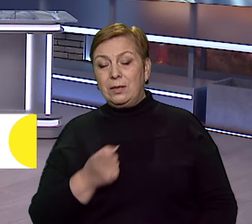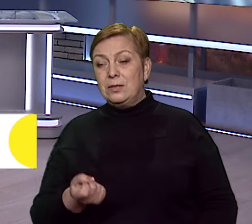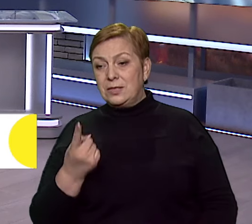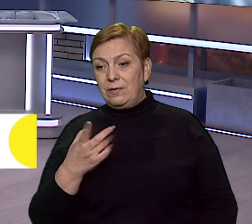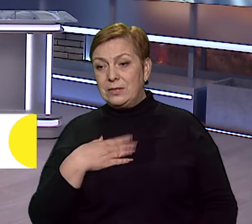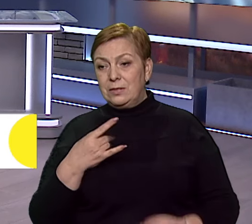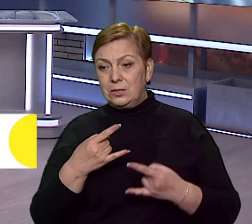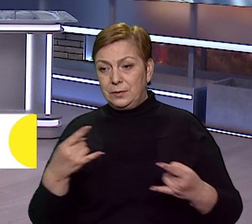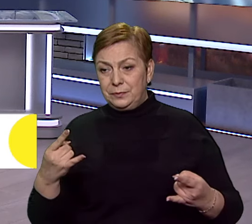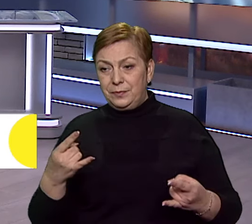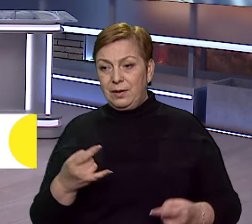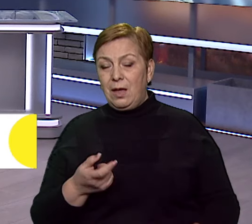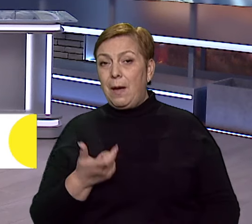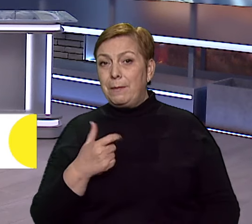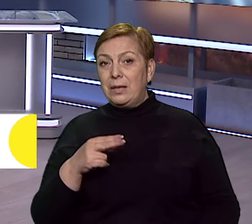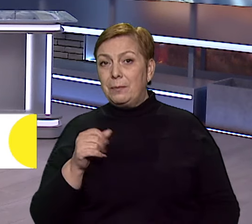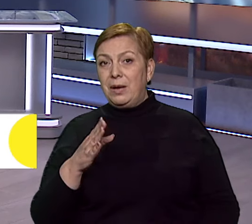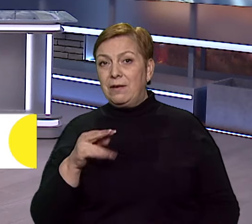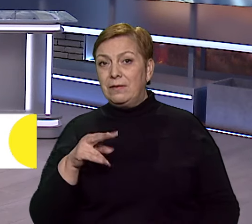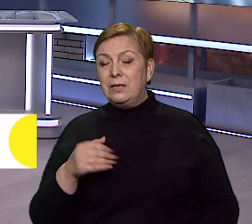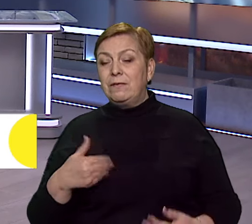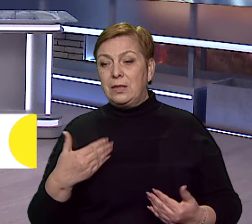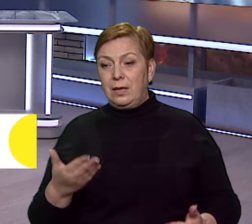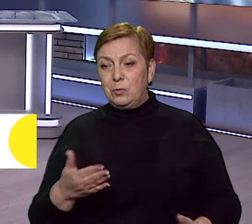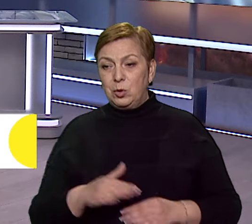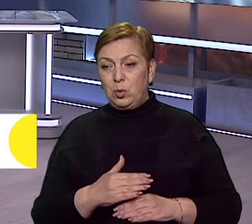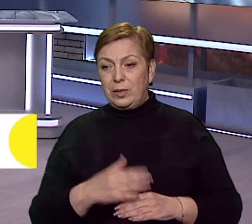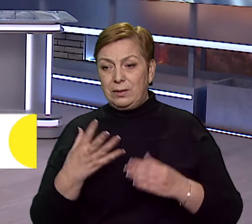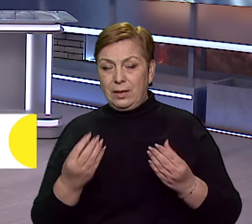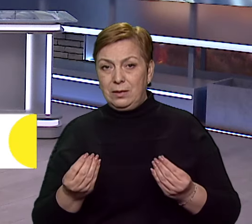наших екранах. Пане Павло, вітаємо вас. Вітаємо Слава Україні. Вас, добрий день.